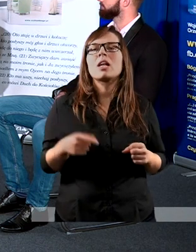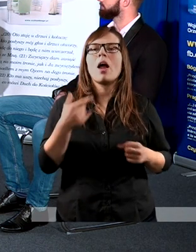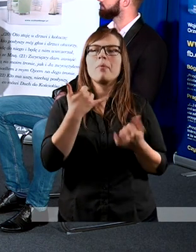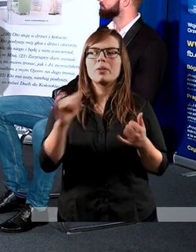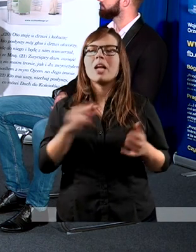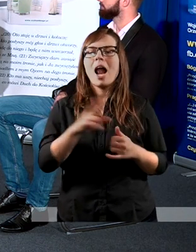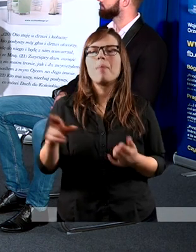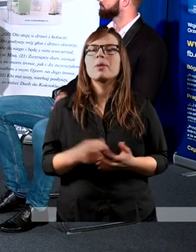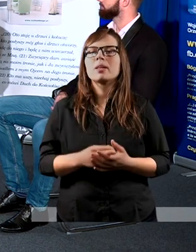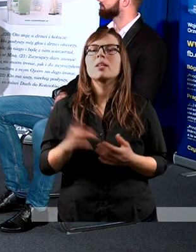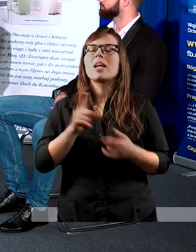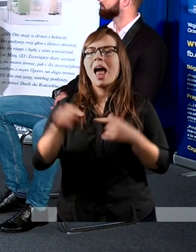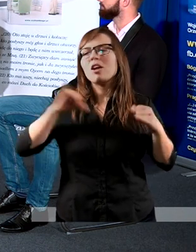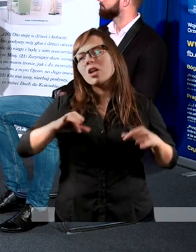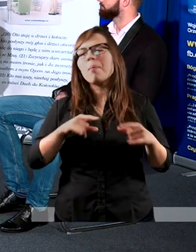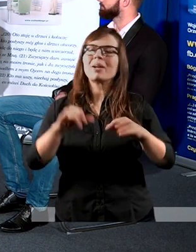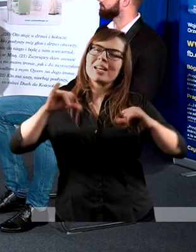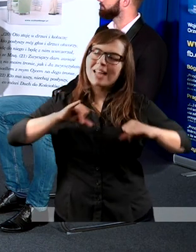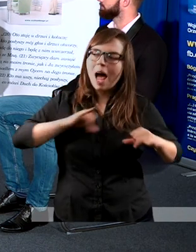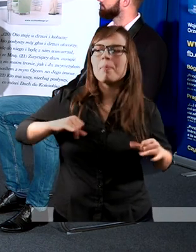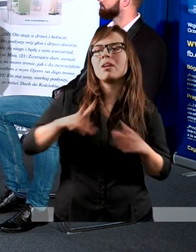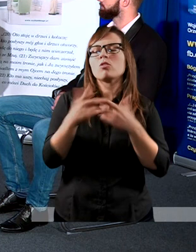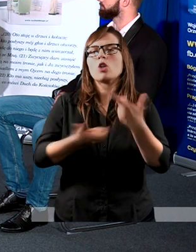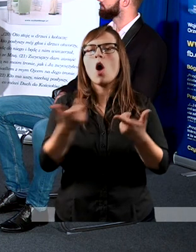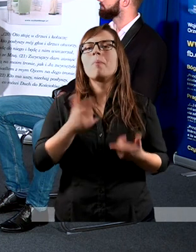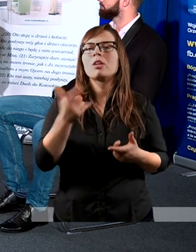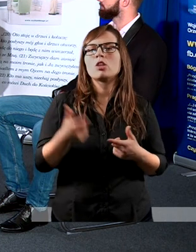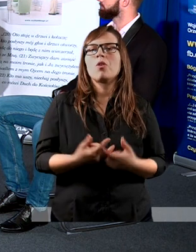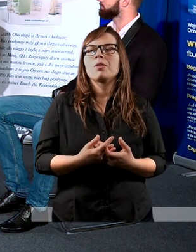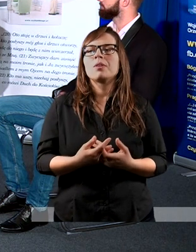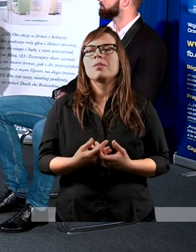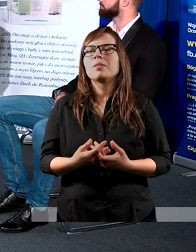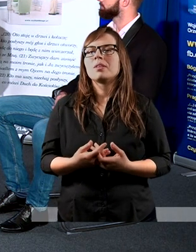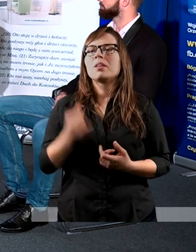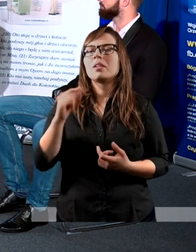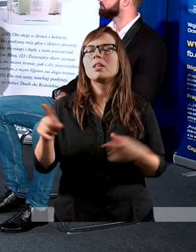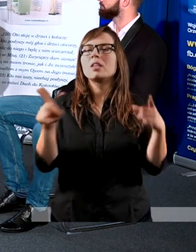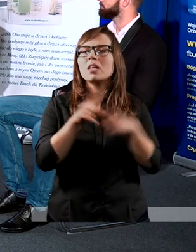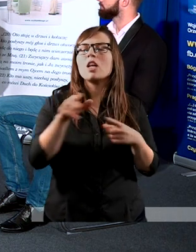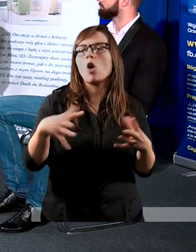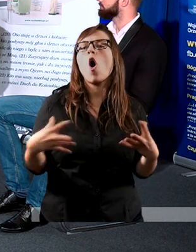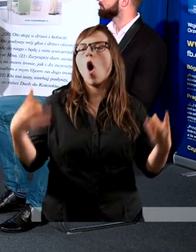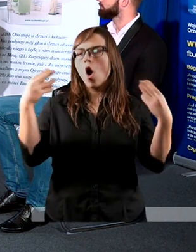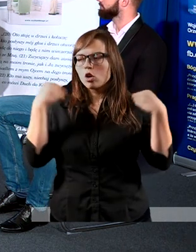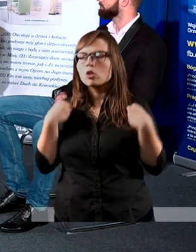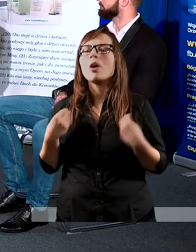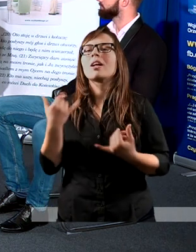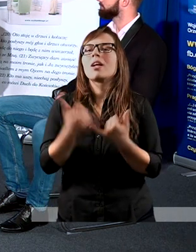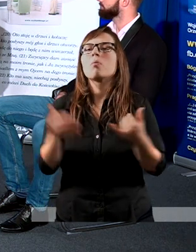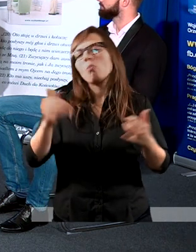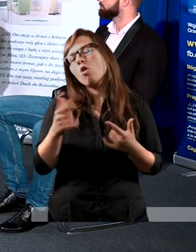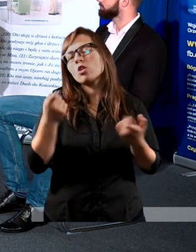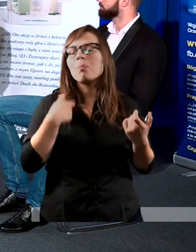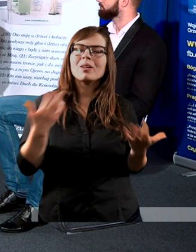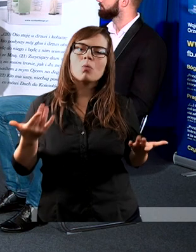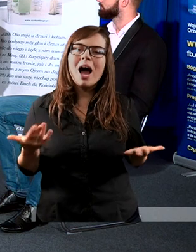dla nich. Ja przynajmniej zawsze do tego dążyłem i też to osiągnąłem, więc jest może trochę